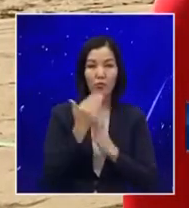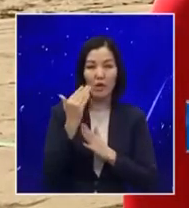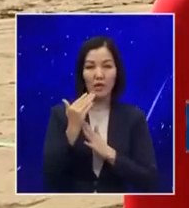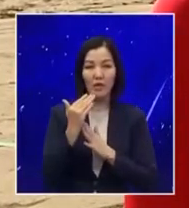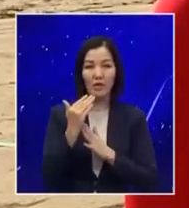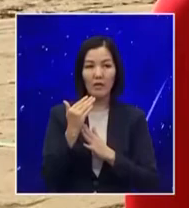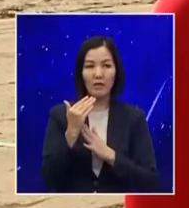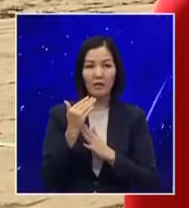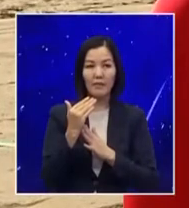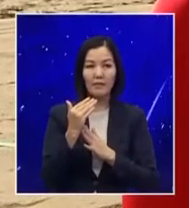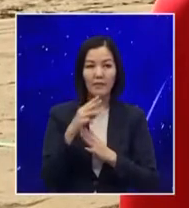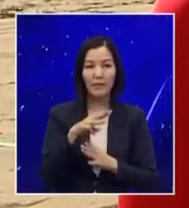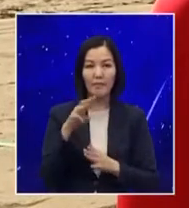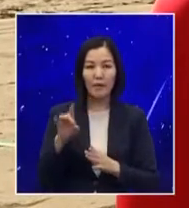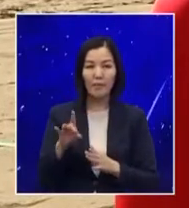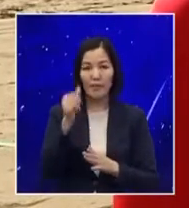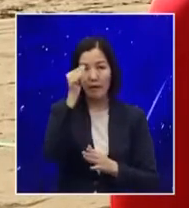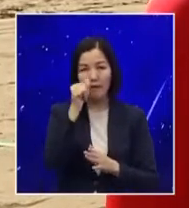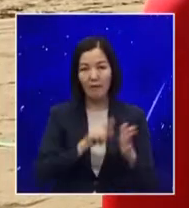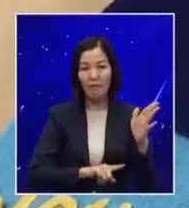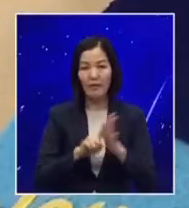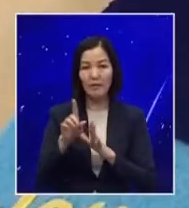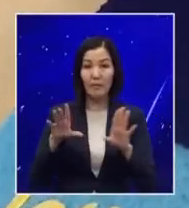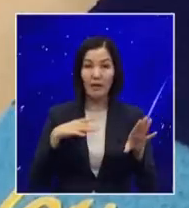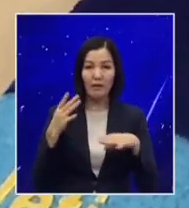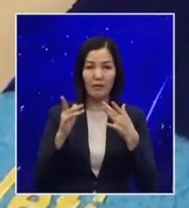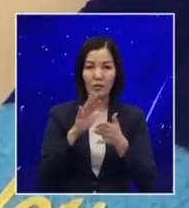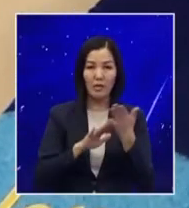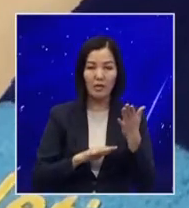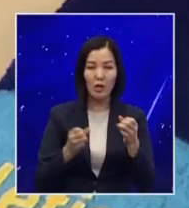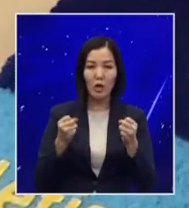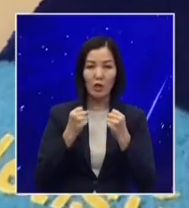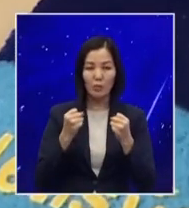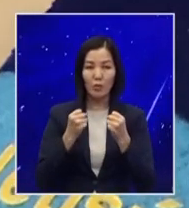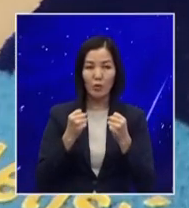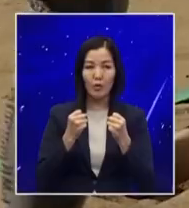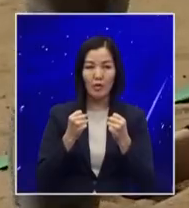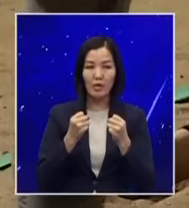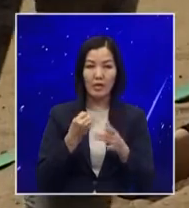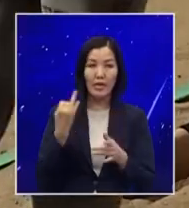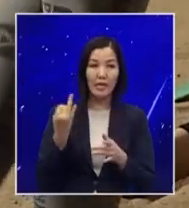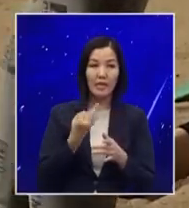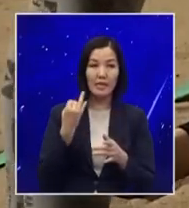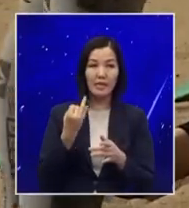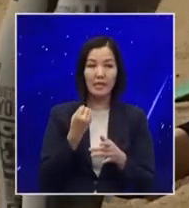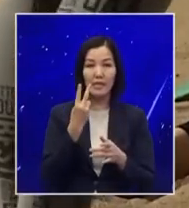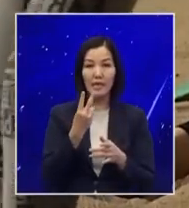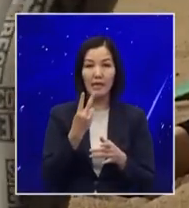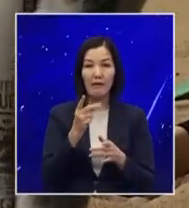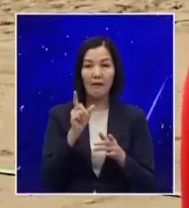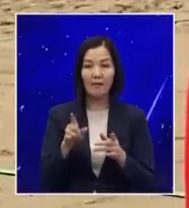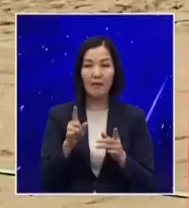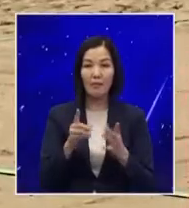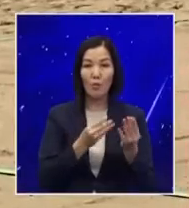Біз мамыр айынан бастап дайындықтамыз. Бұл спорт түрі қызығы екі адам ғана